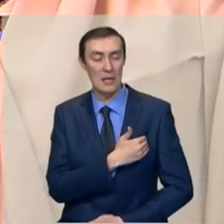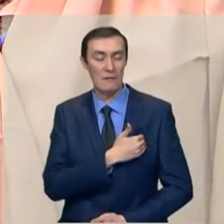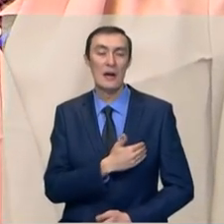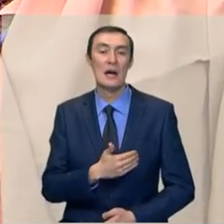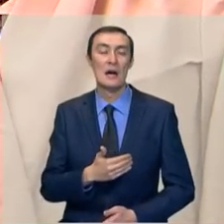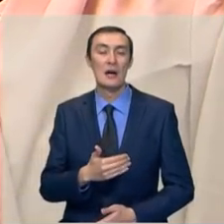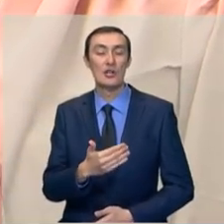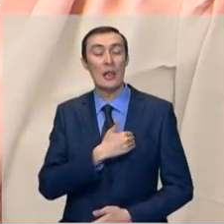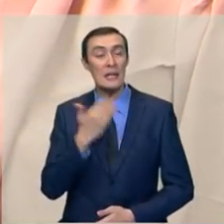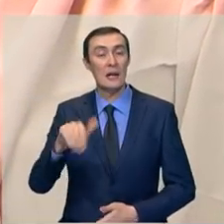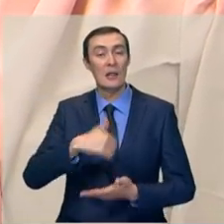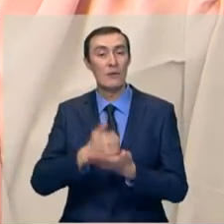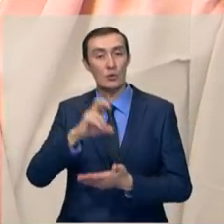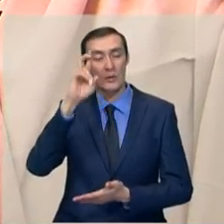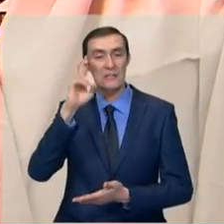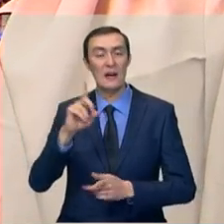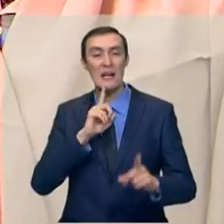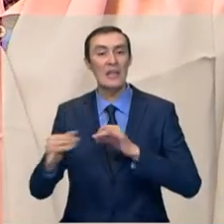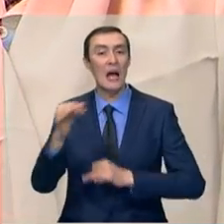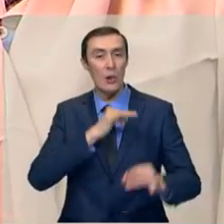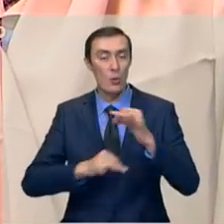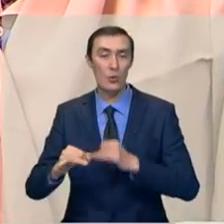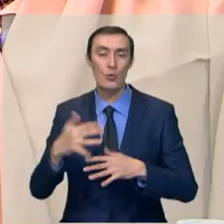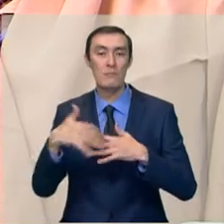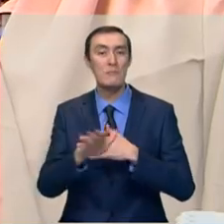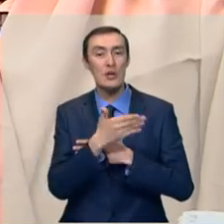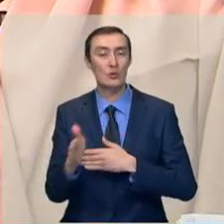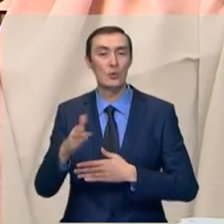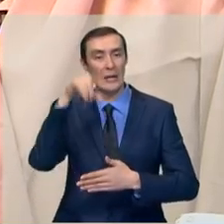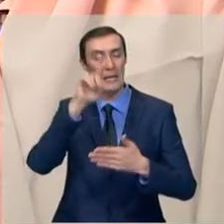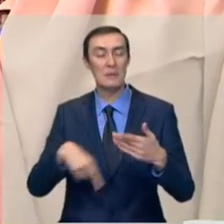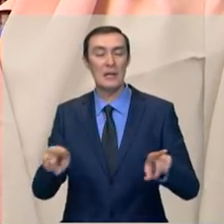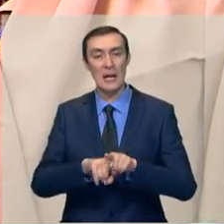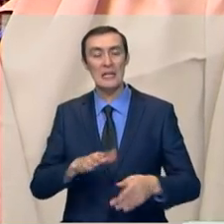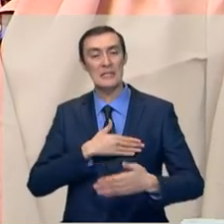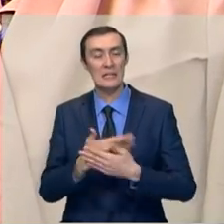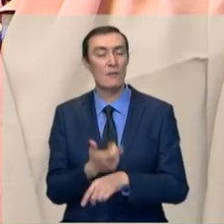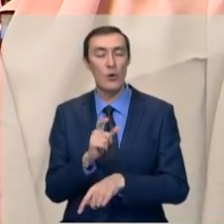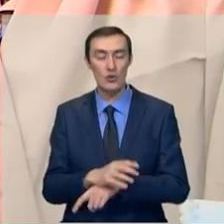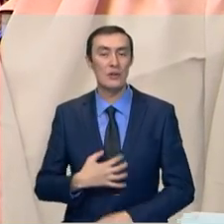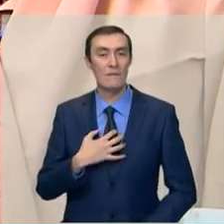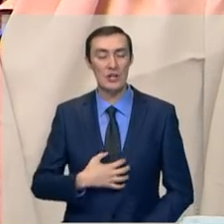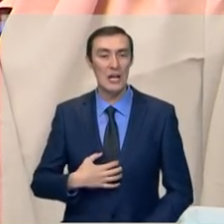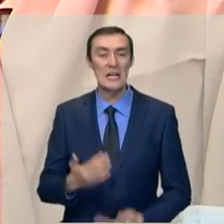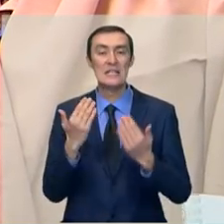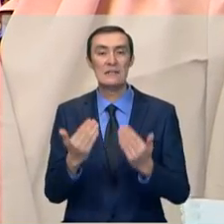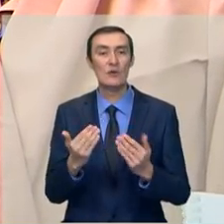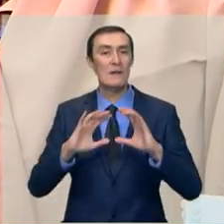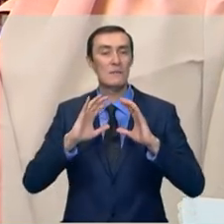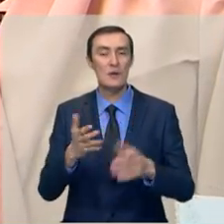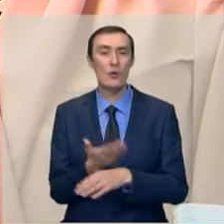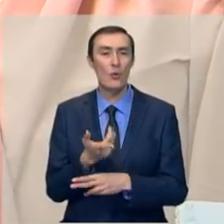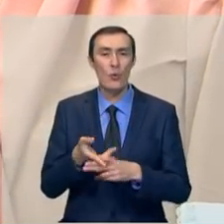приверженности президента страны к диалогу между религиями. Такая инициатива очень важна, потому что сейчас в мире